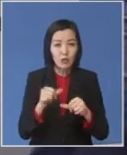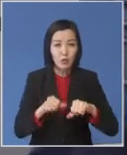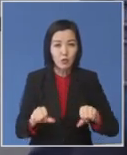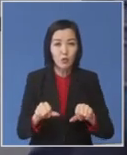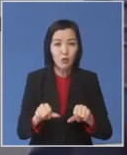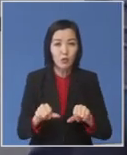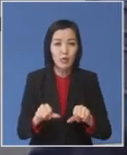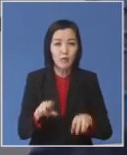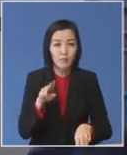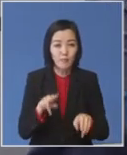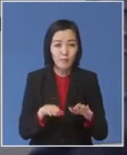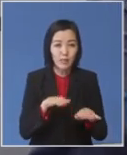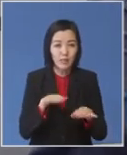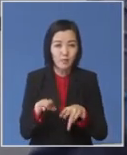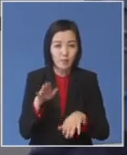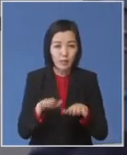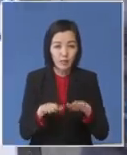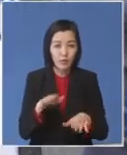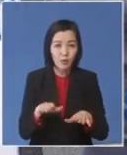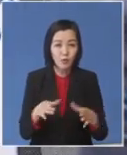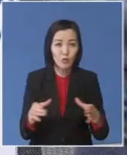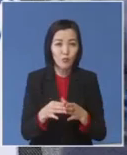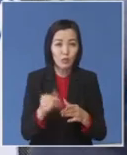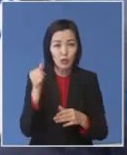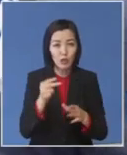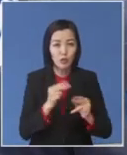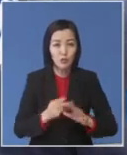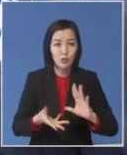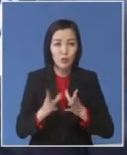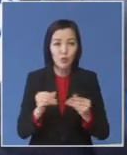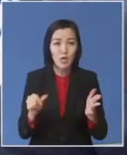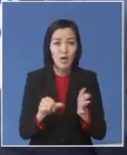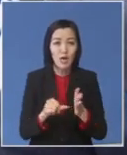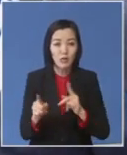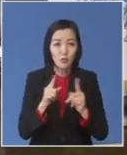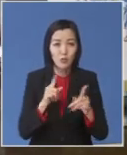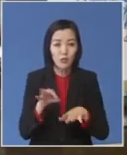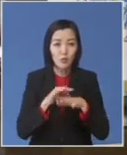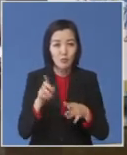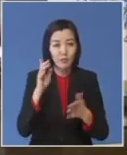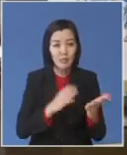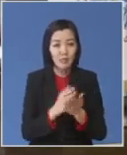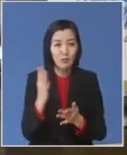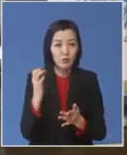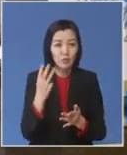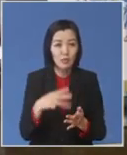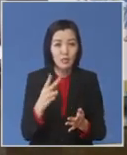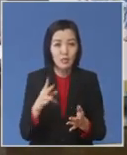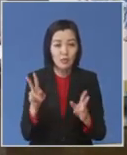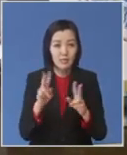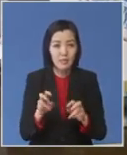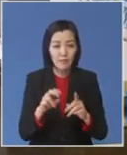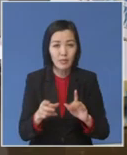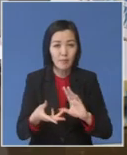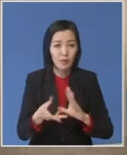мониторингтік топтың жылдық жұмысы қорытындыланды. Олар былтыр 6 отырыс өткізіп, мемлекеттік қызметтің 342 түрі бойынша сараптама